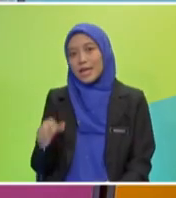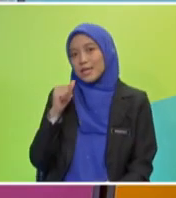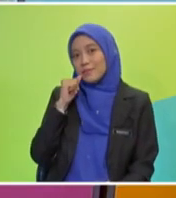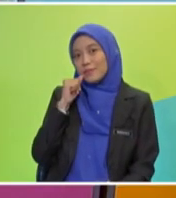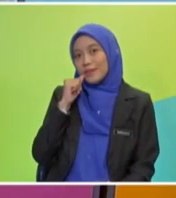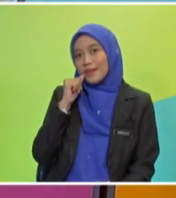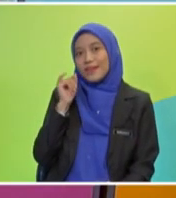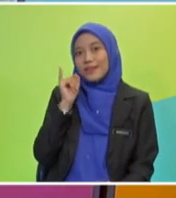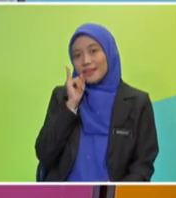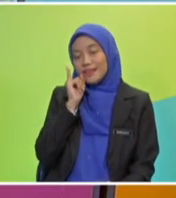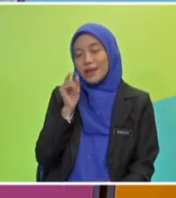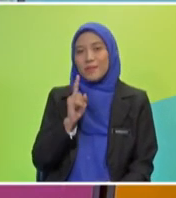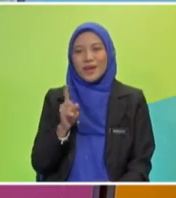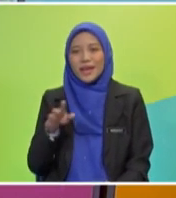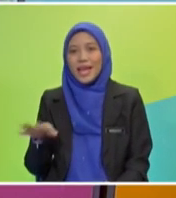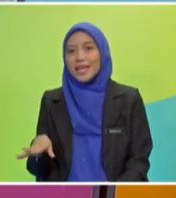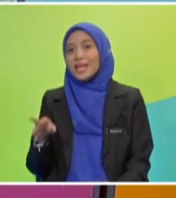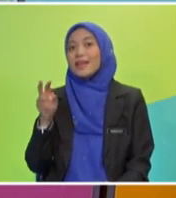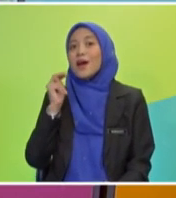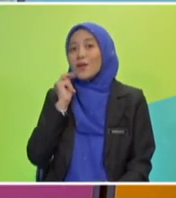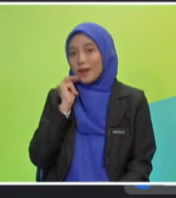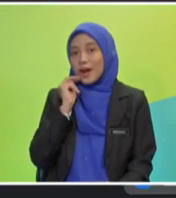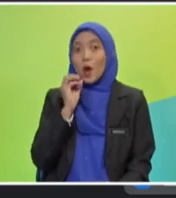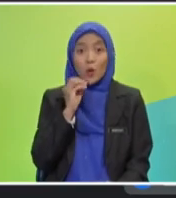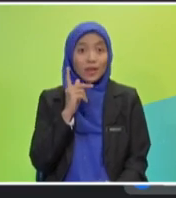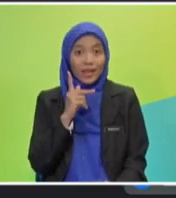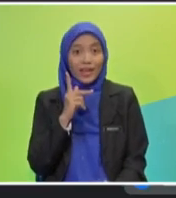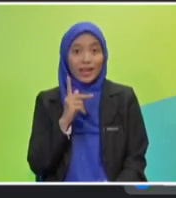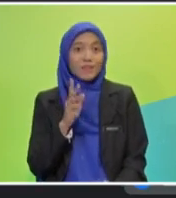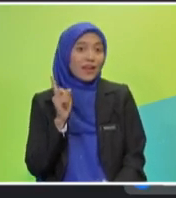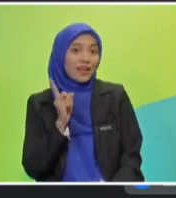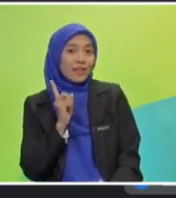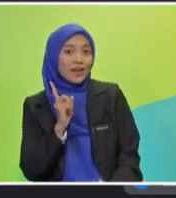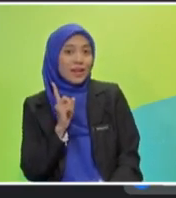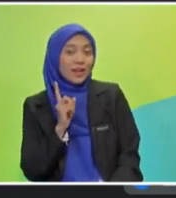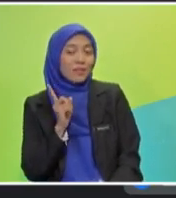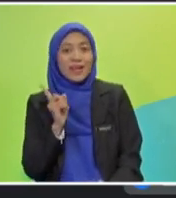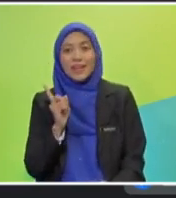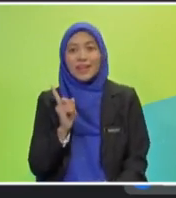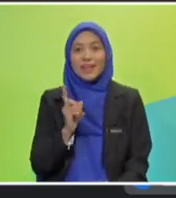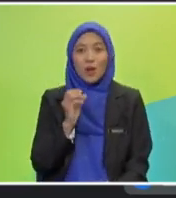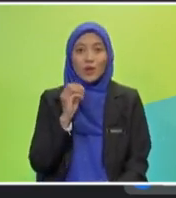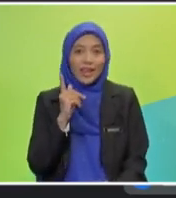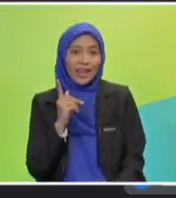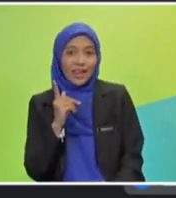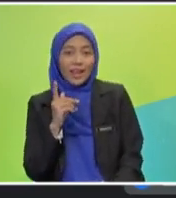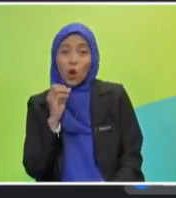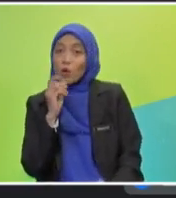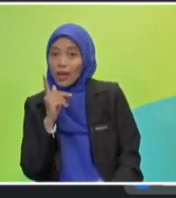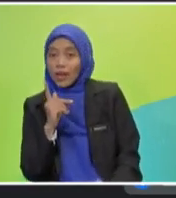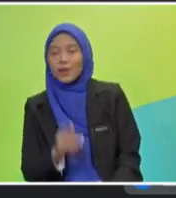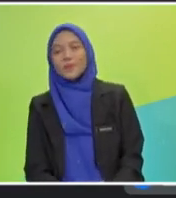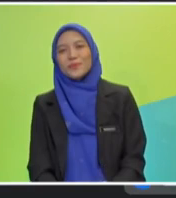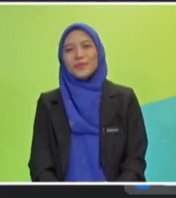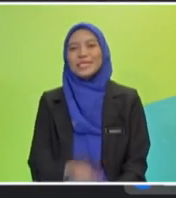Naura? Ah, mana Haikal? Saya. Okey tak? Kalau okey cuba buat macam ni.